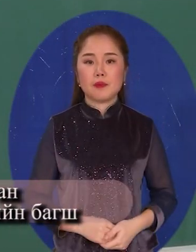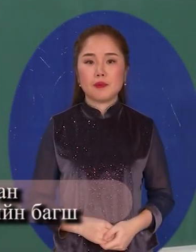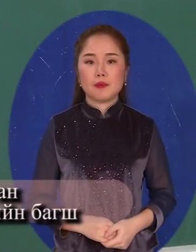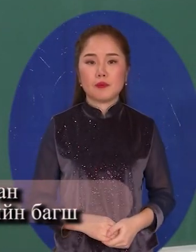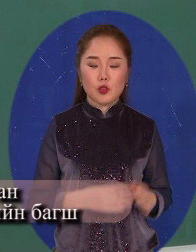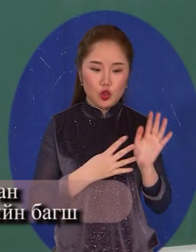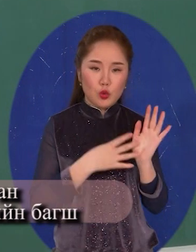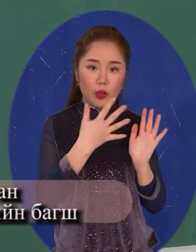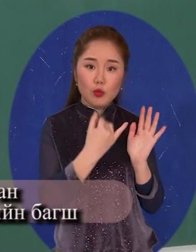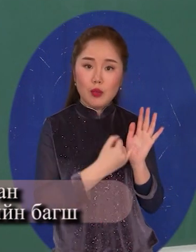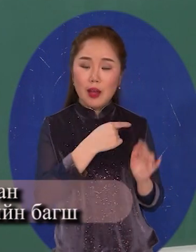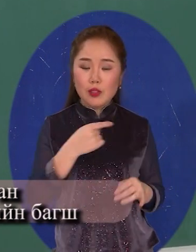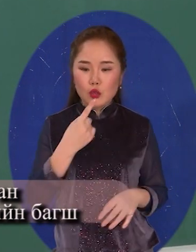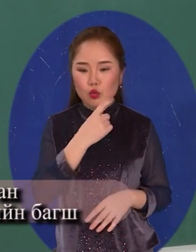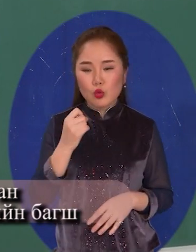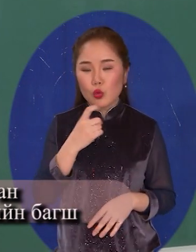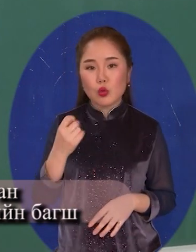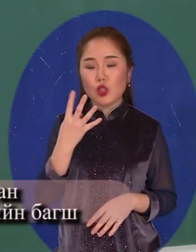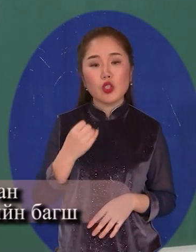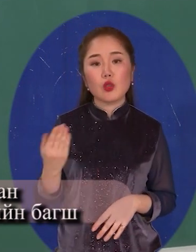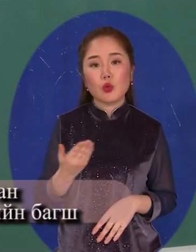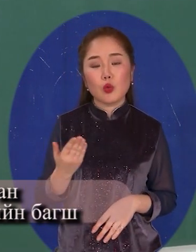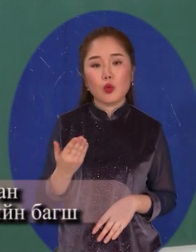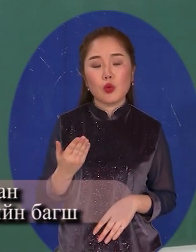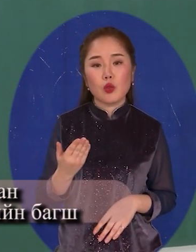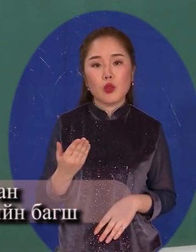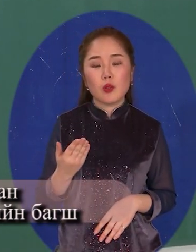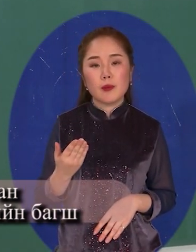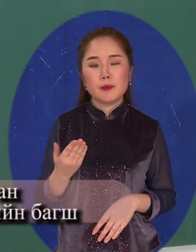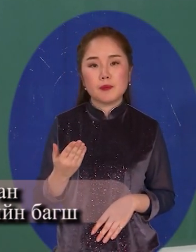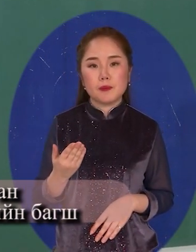146'a 7'ni qosqanda